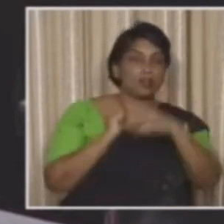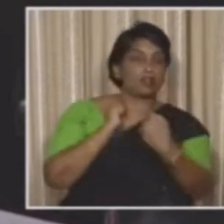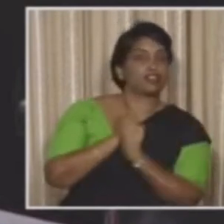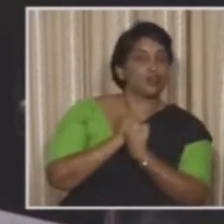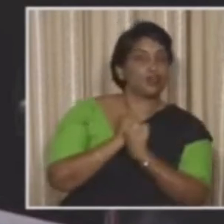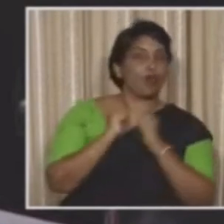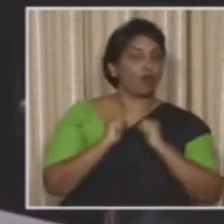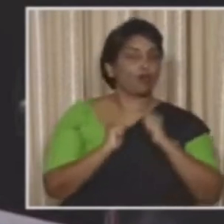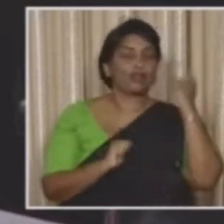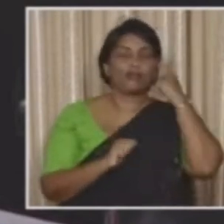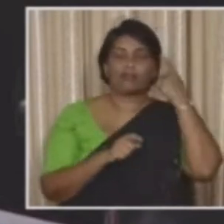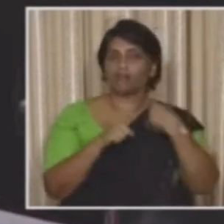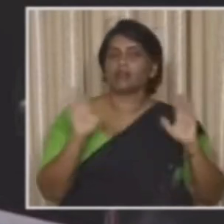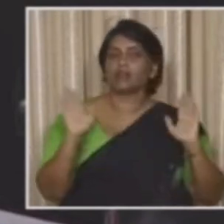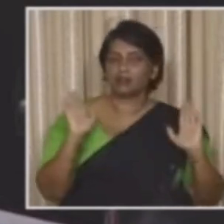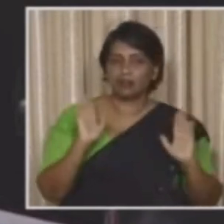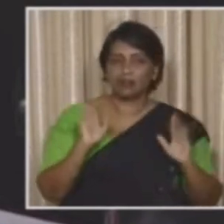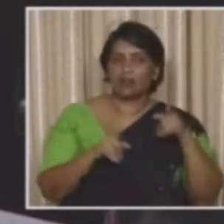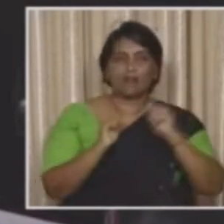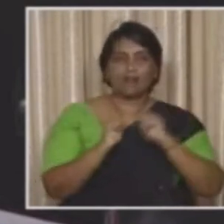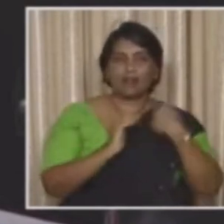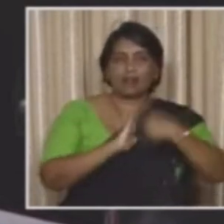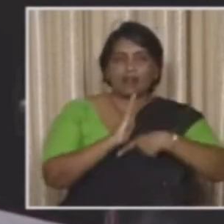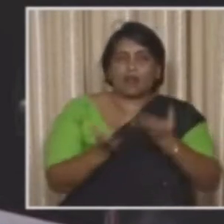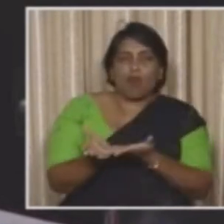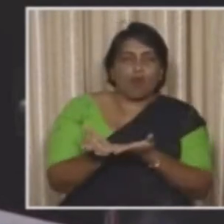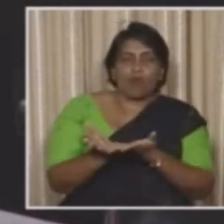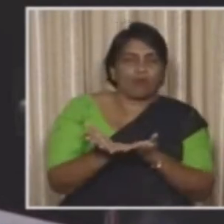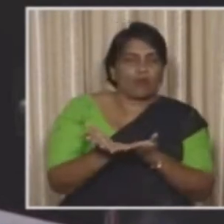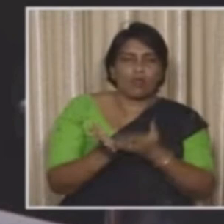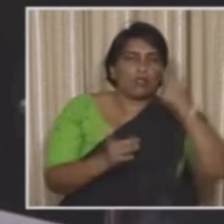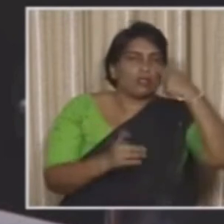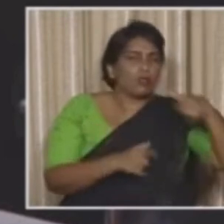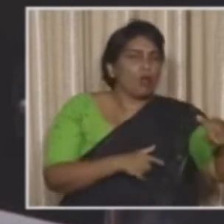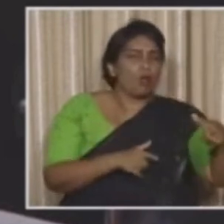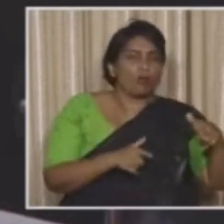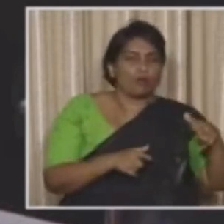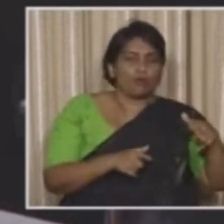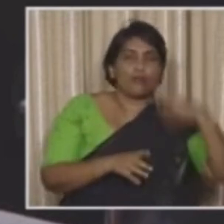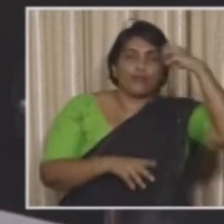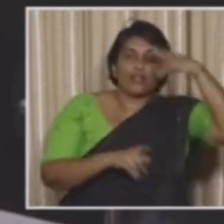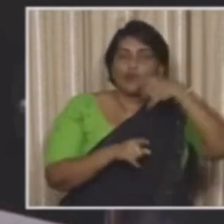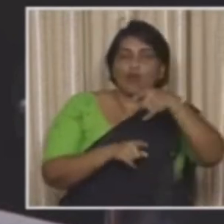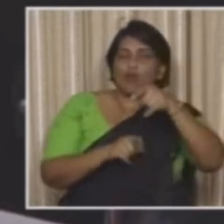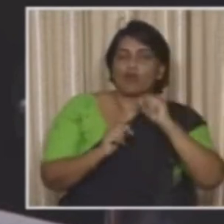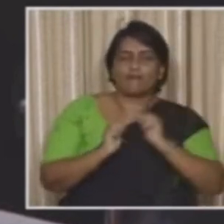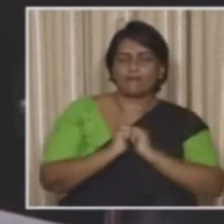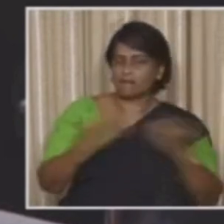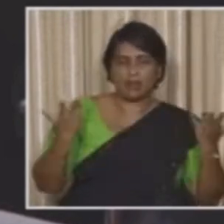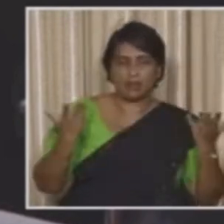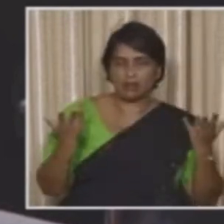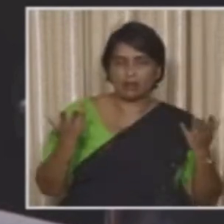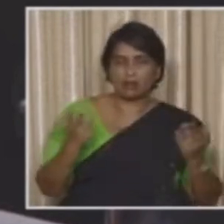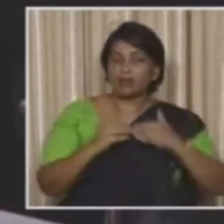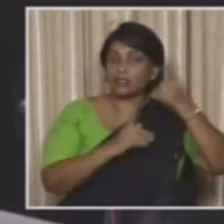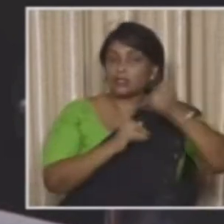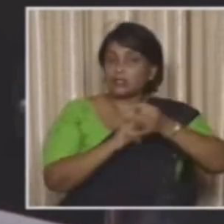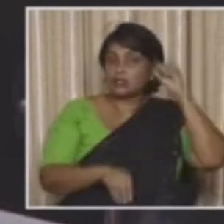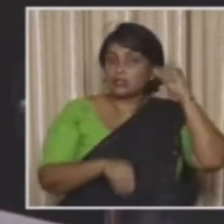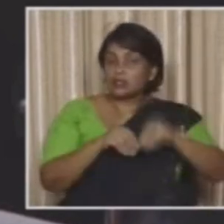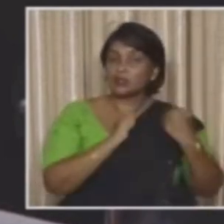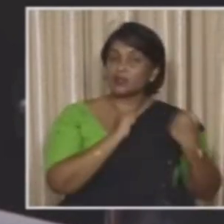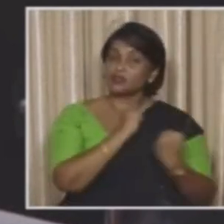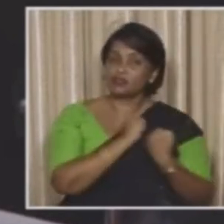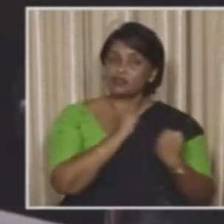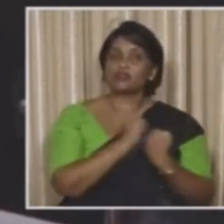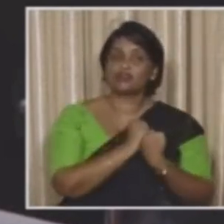කොහොමද එච්චරයි එතුමාට අවශ්‍ය නැහැ රටට මොකද්ද වෙන්නේ තෙල් වලට මොකද්ද වෙන්නේ විදුලි බලයට මොකද්ද වෙන්නේ වැඩක් නැහැ ඊළඟ ජනාධිපති ඡන්දයෙන් සහාය